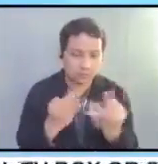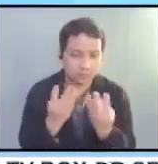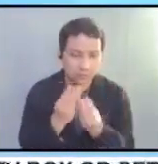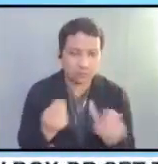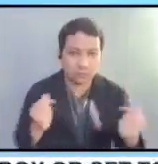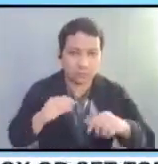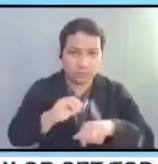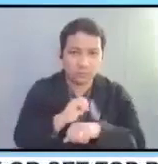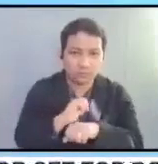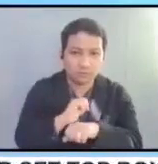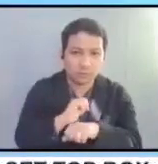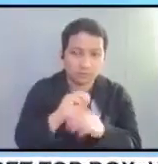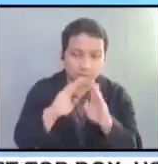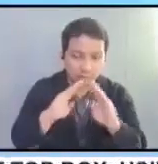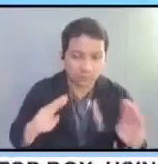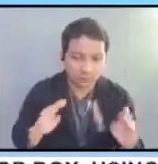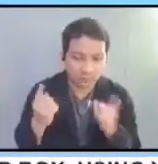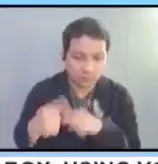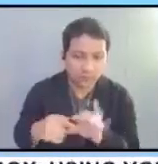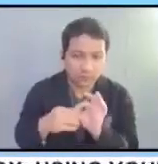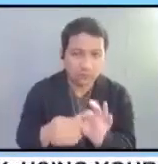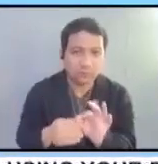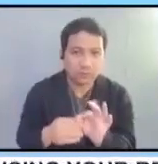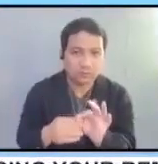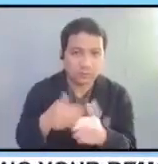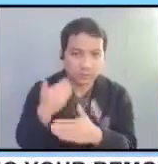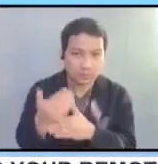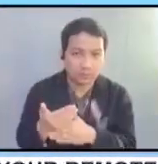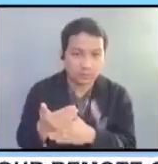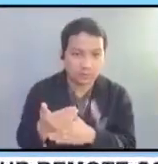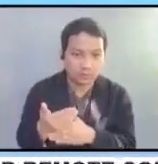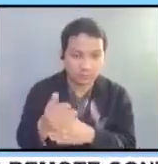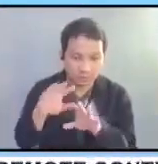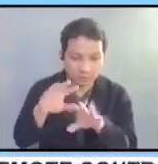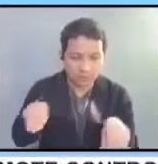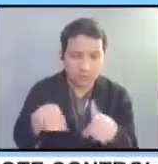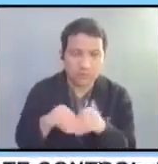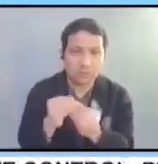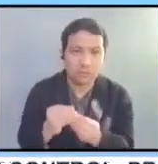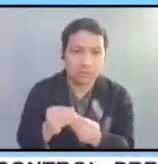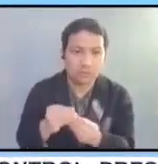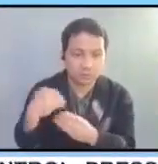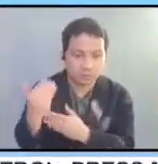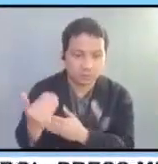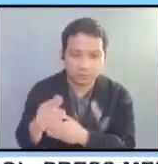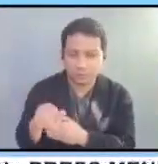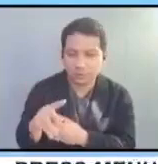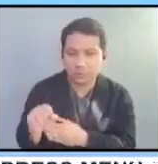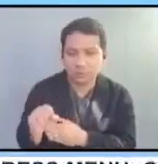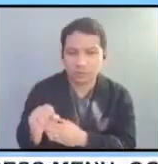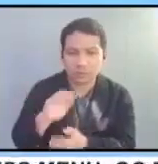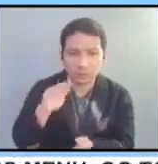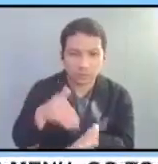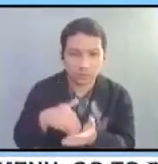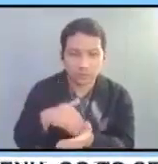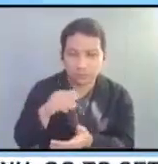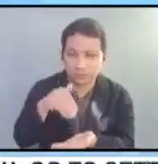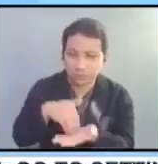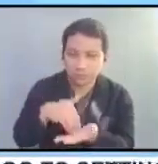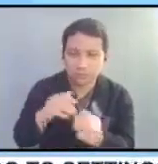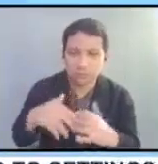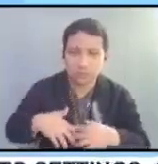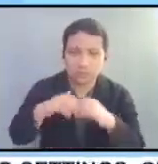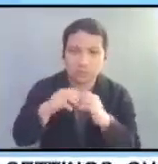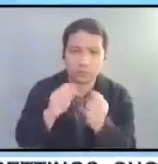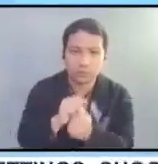sa insidente na posibleng magpalipas na lang ng Pasko bilang evacuate sa maen City Central School building kasama si Marcelo